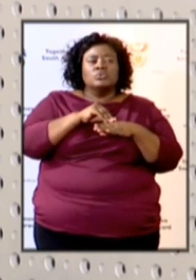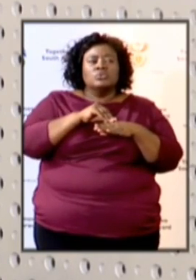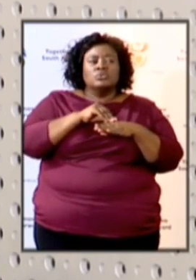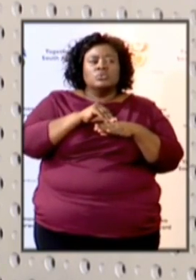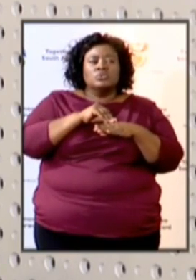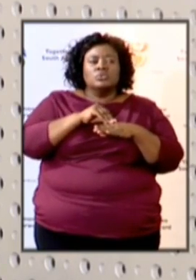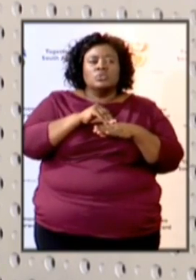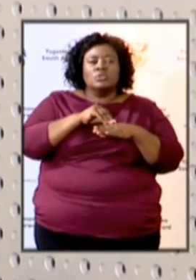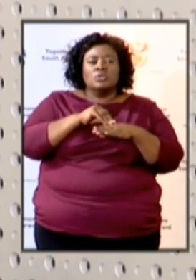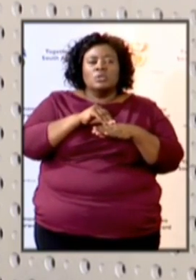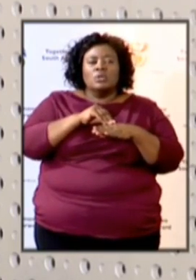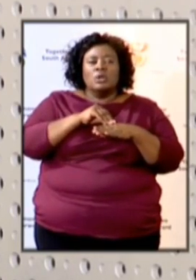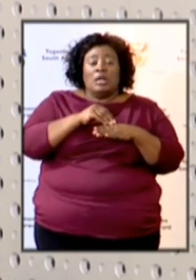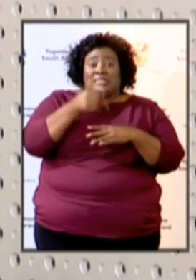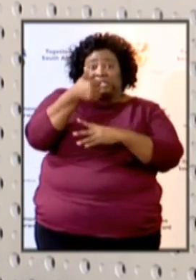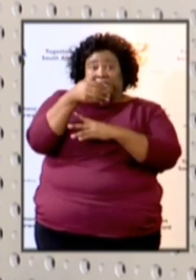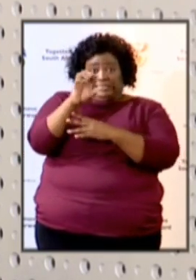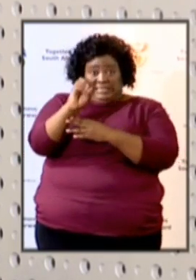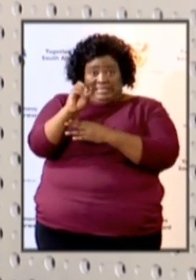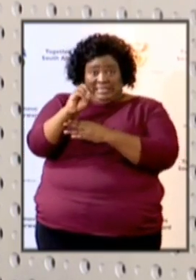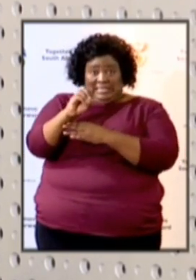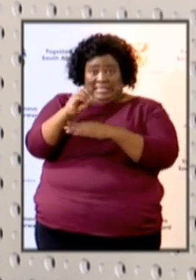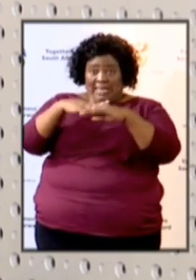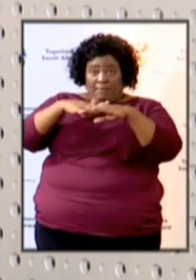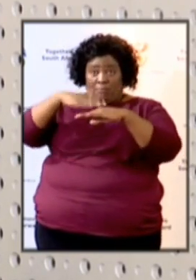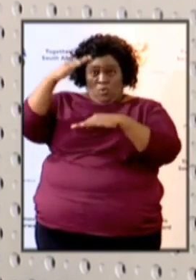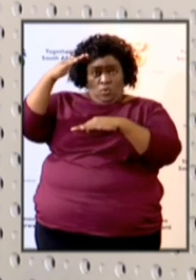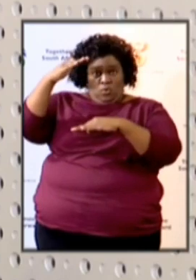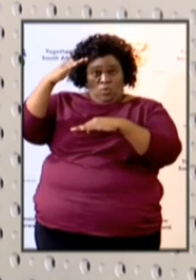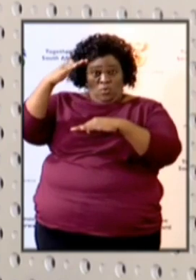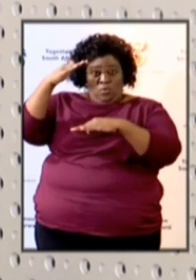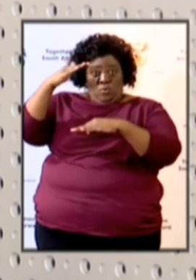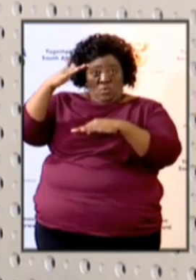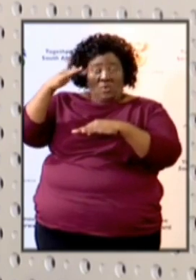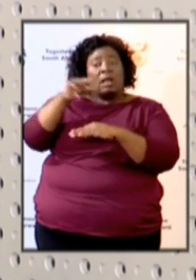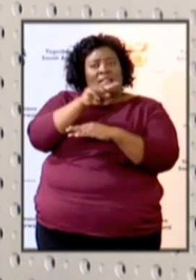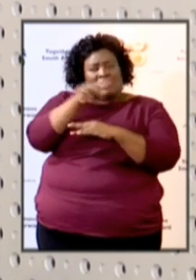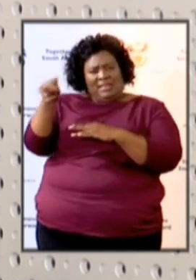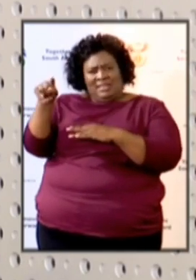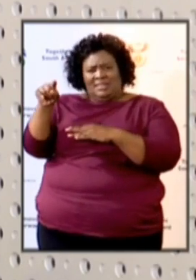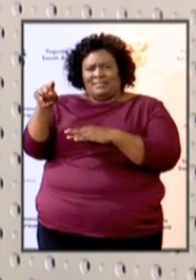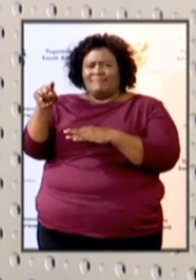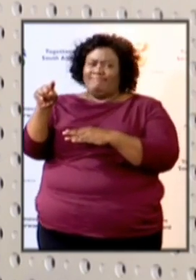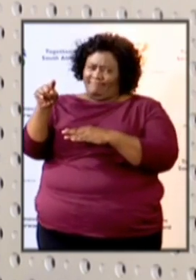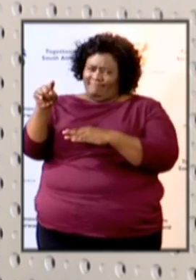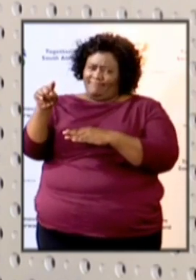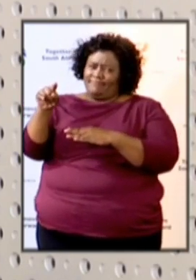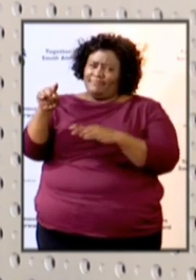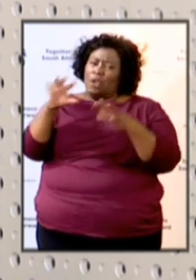eyamashumi ayisithupha kuyaphezulu ngokomthetho bona bekufanele bahlale ekhaya